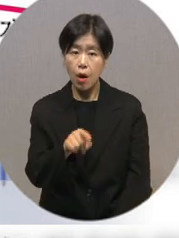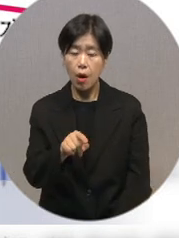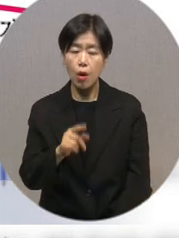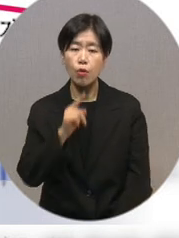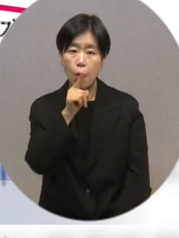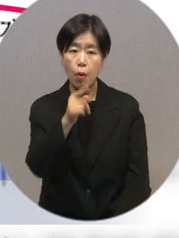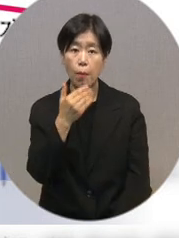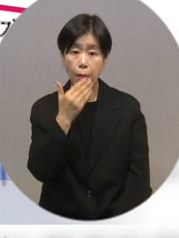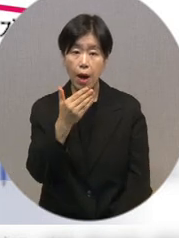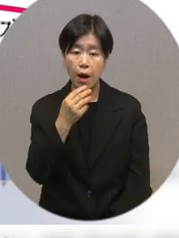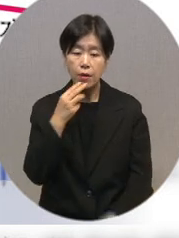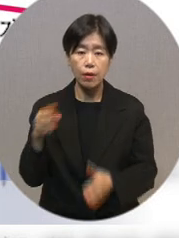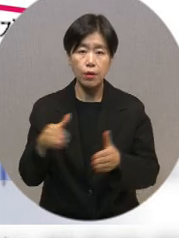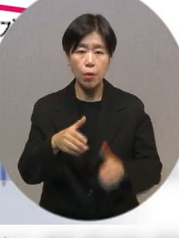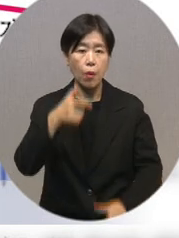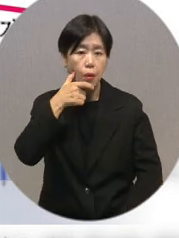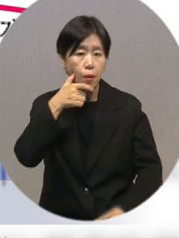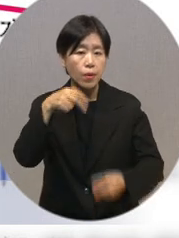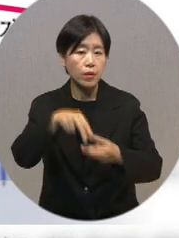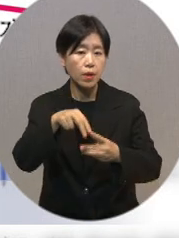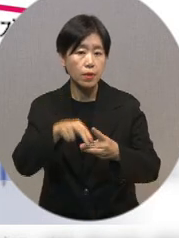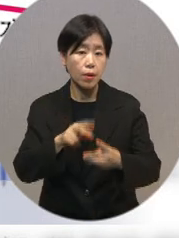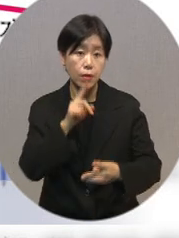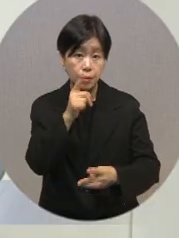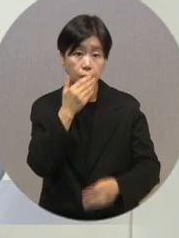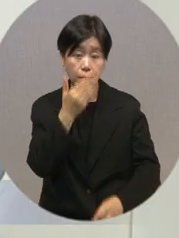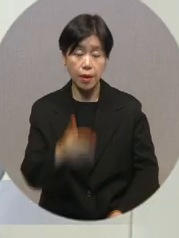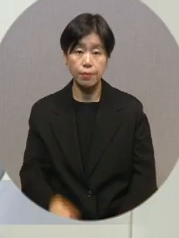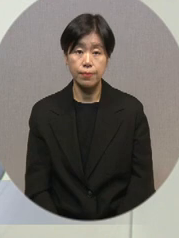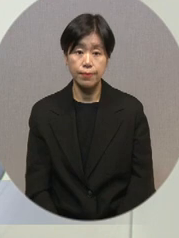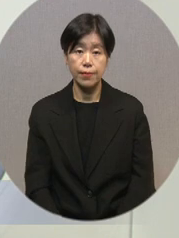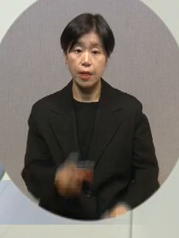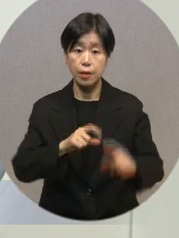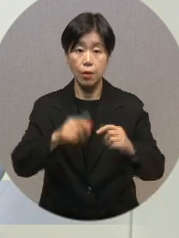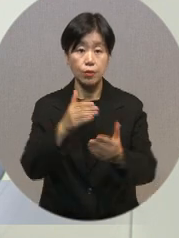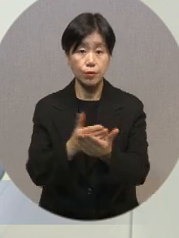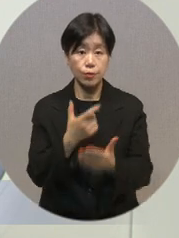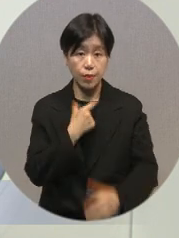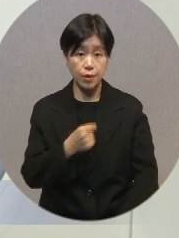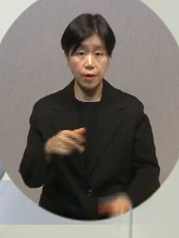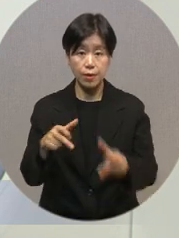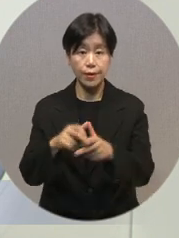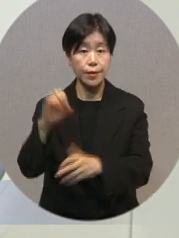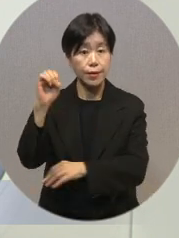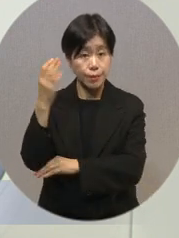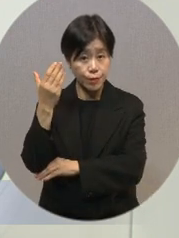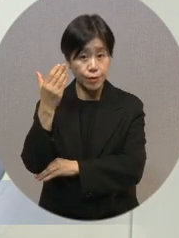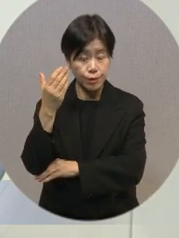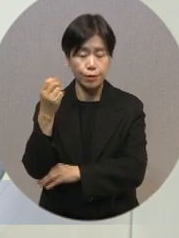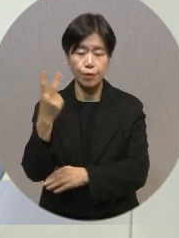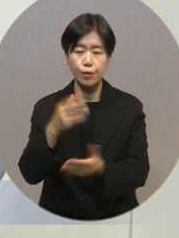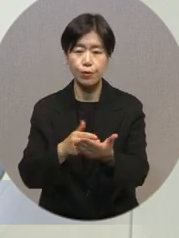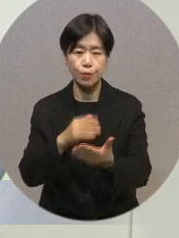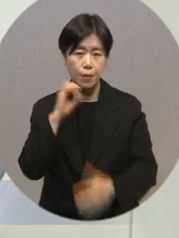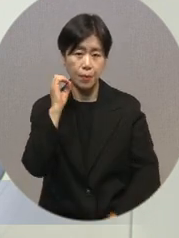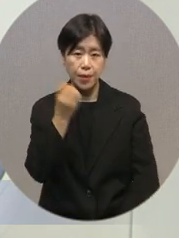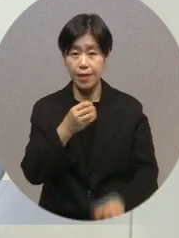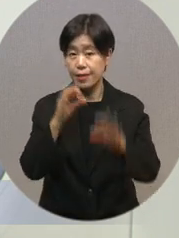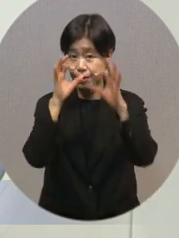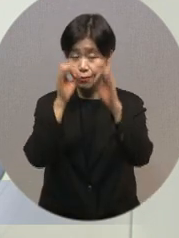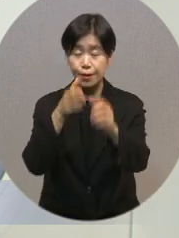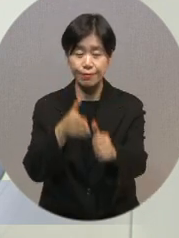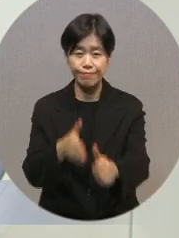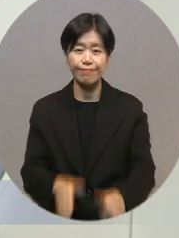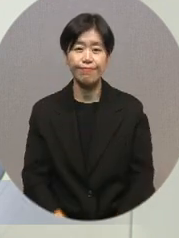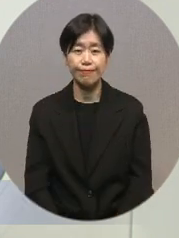경기도 콜센터를 통해 신고 가능합니다 더 자세한 뉴스는 장애인 신문과 웰페어 뉴스 홈페이지를 통해